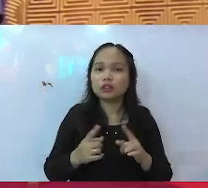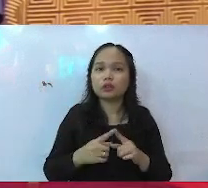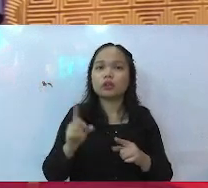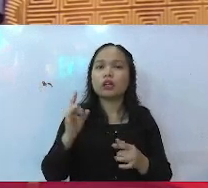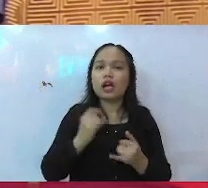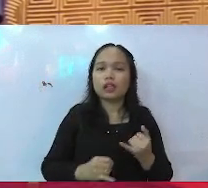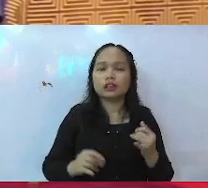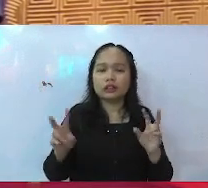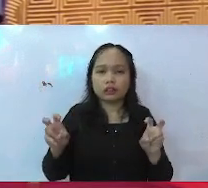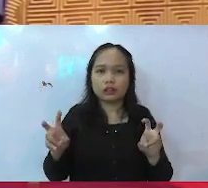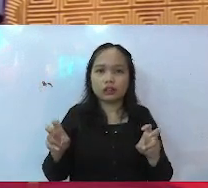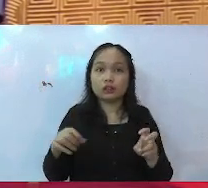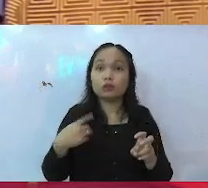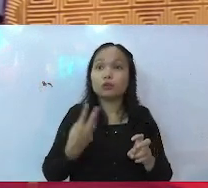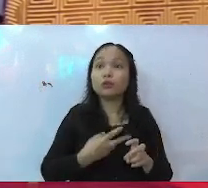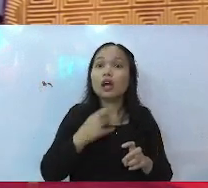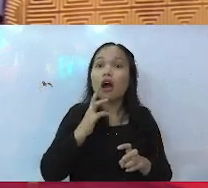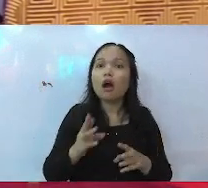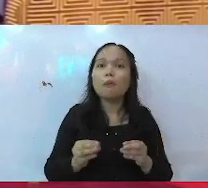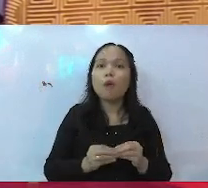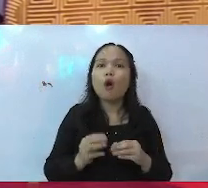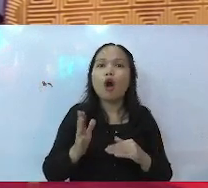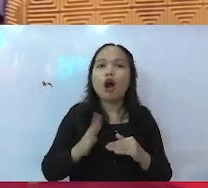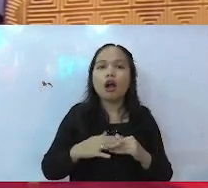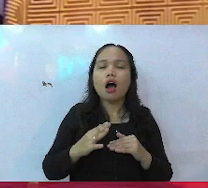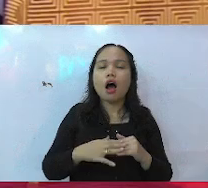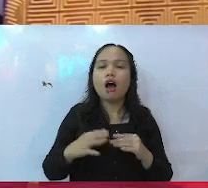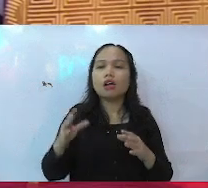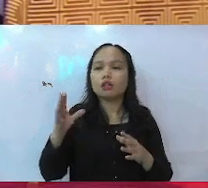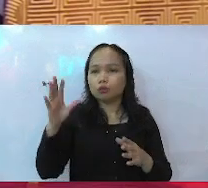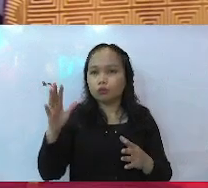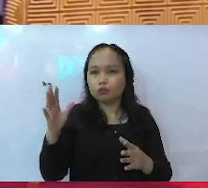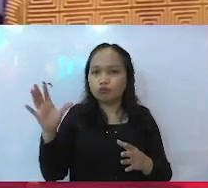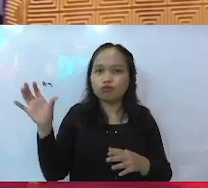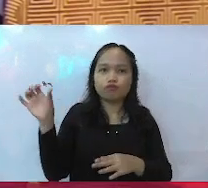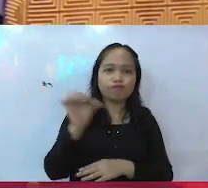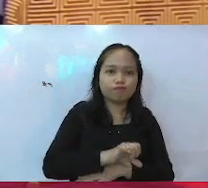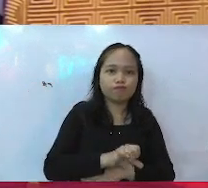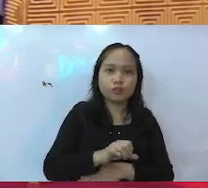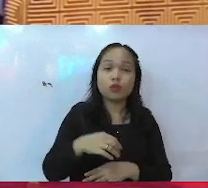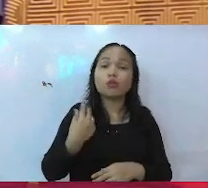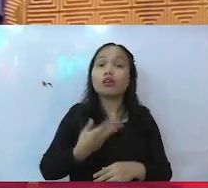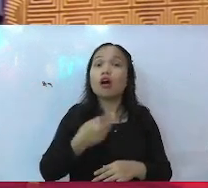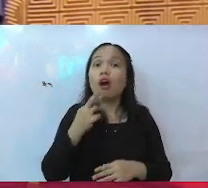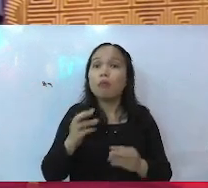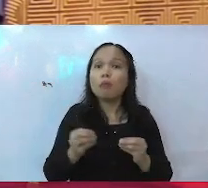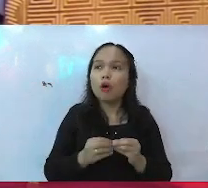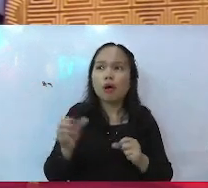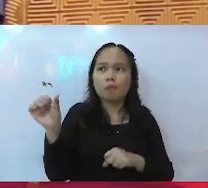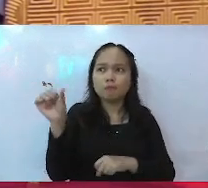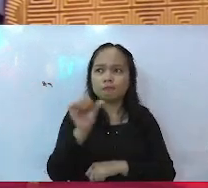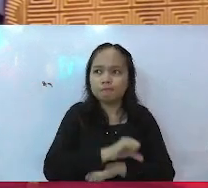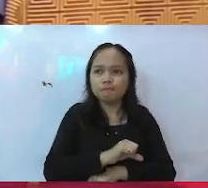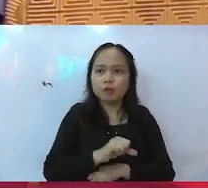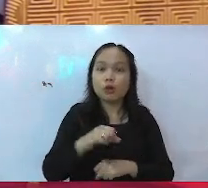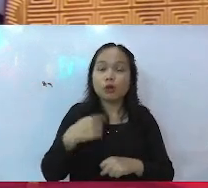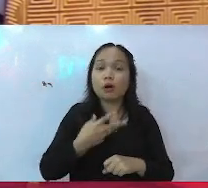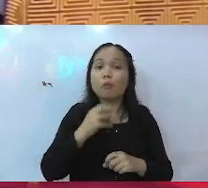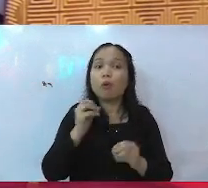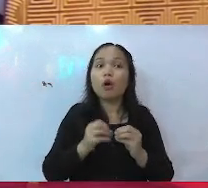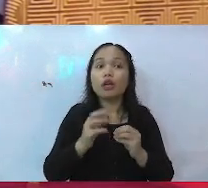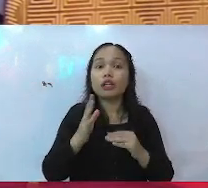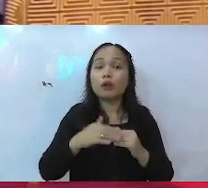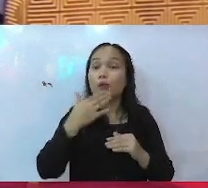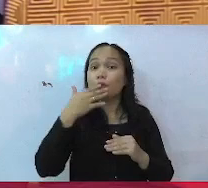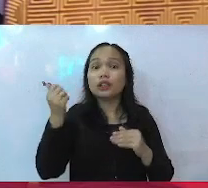topic natin we na we are more than Conqueror Tandaan mo you are more than Conqueror Bakit magagamit mo yan eh sa pag-start mo